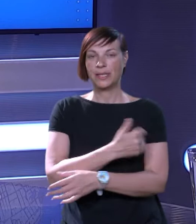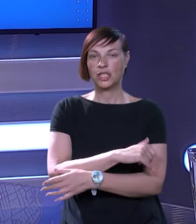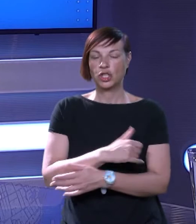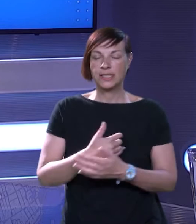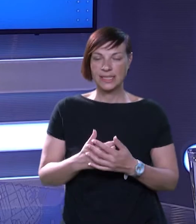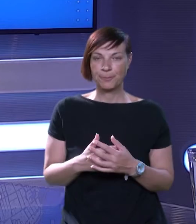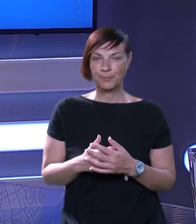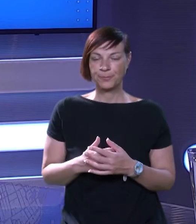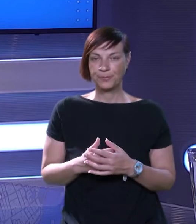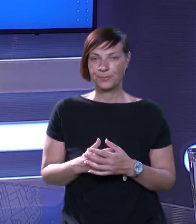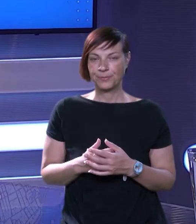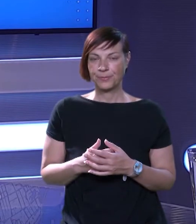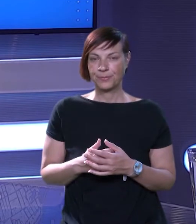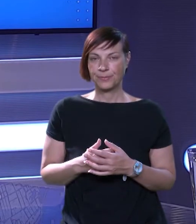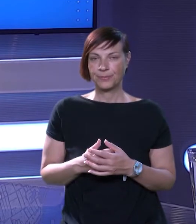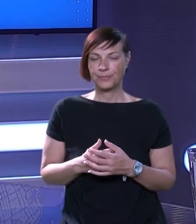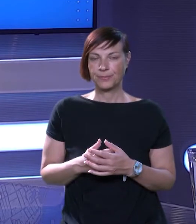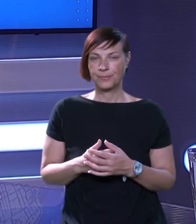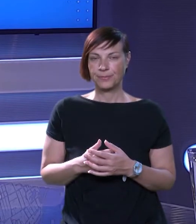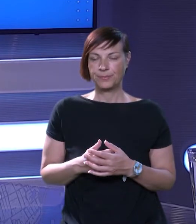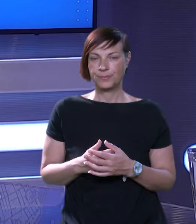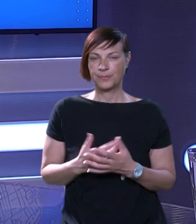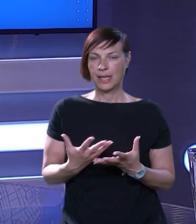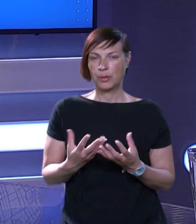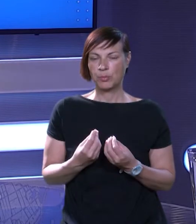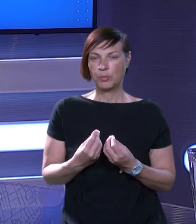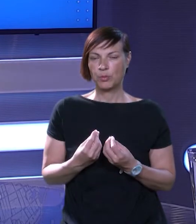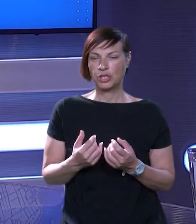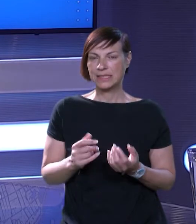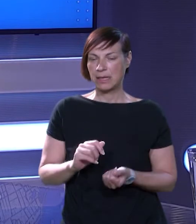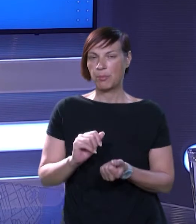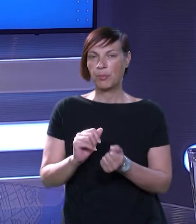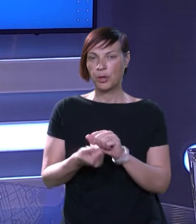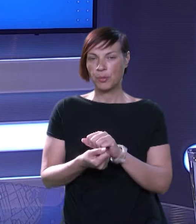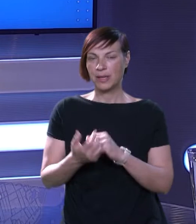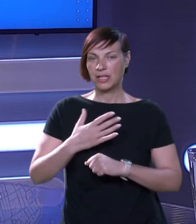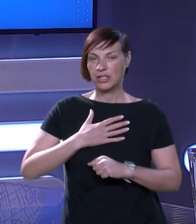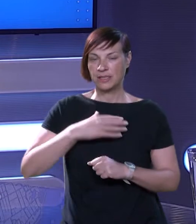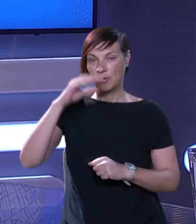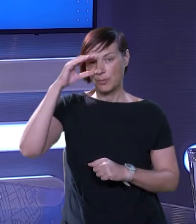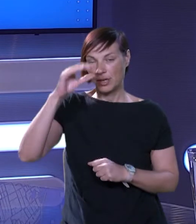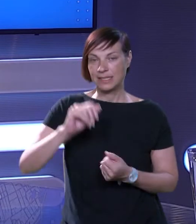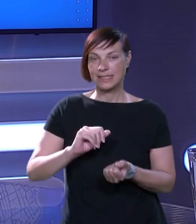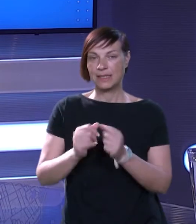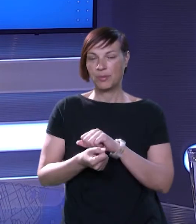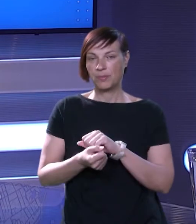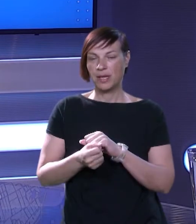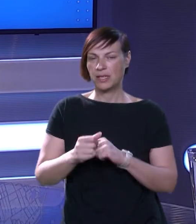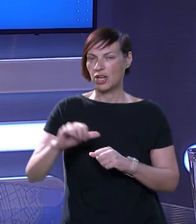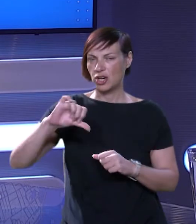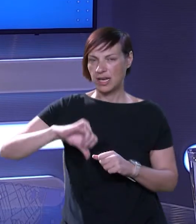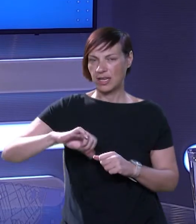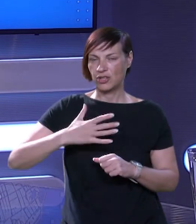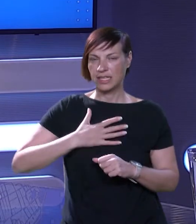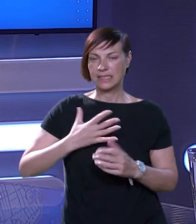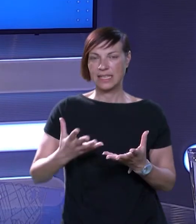godina. I užasno se puno toga naravno promijenilo. Iz moje perspektive se promijenilo na gore